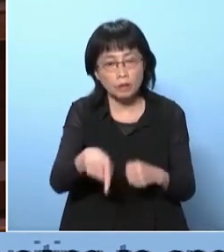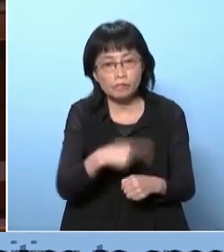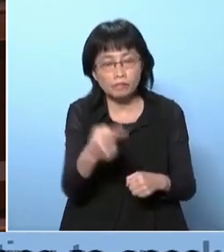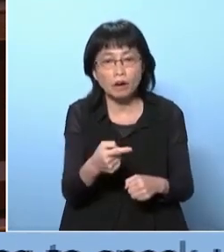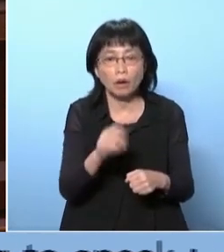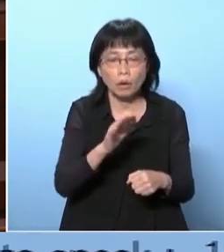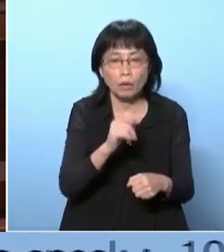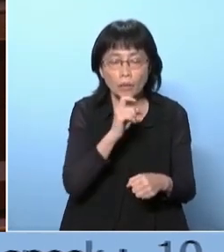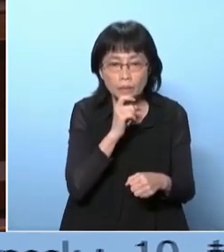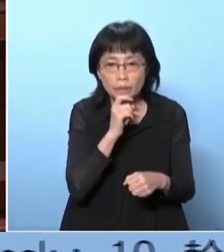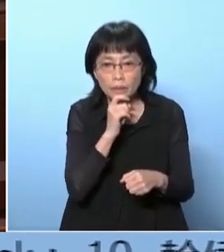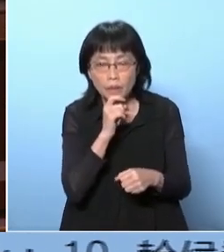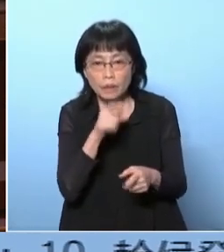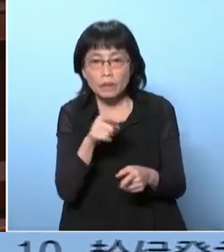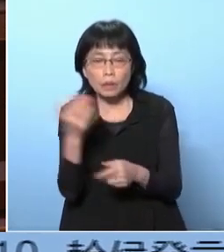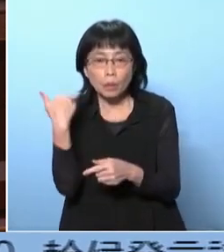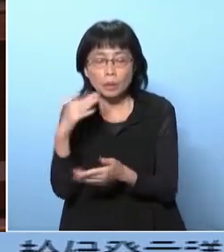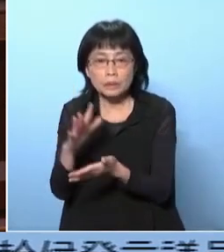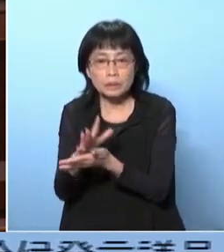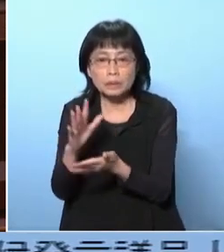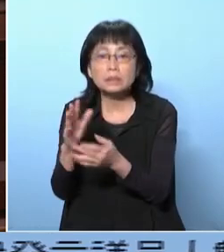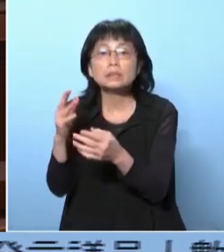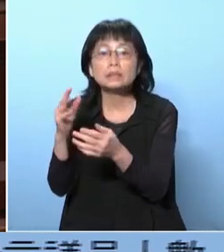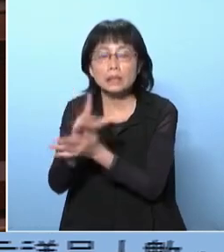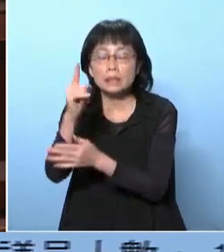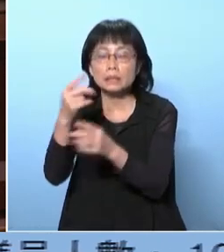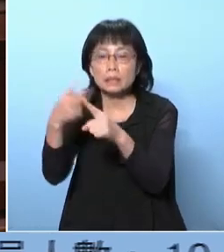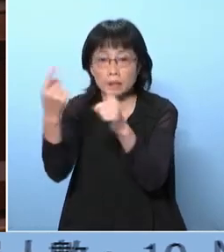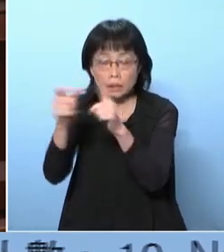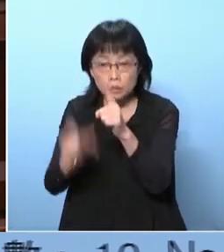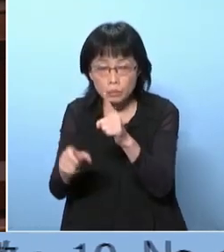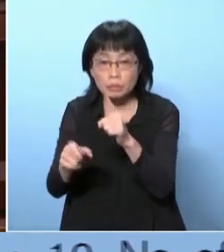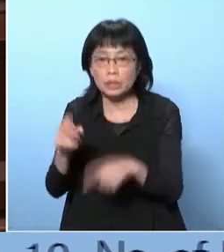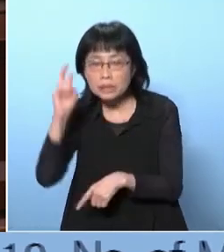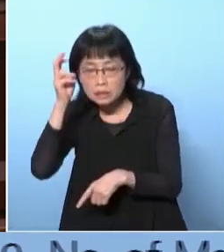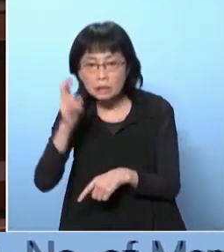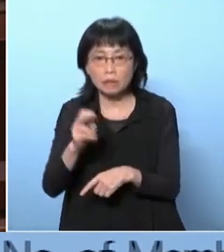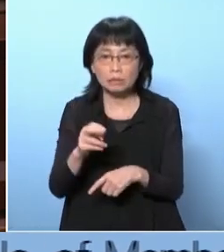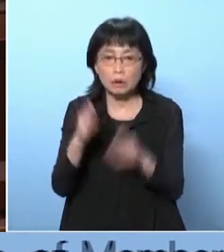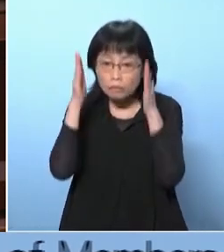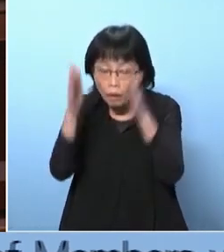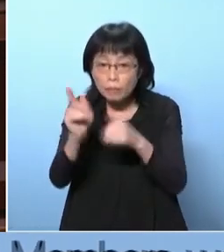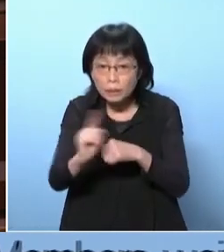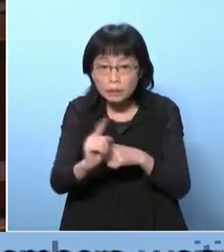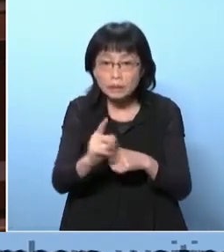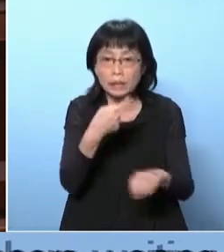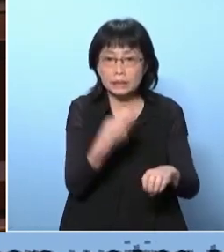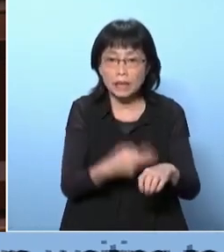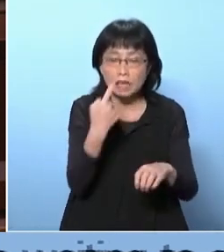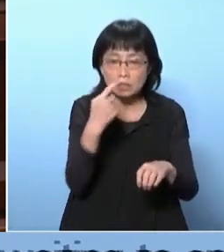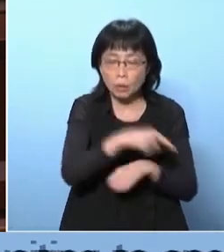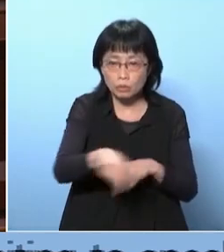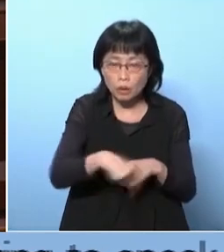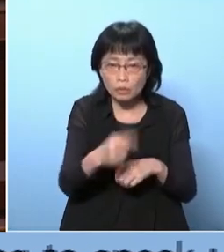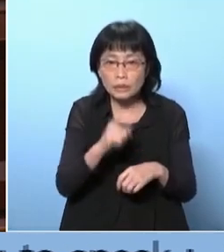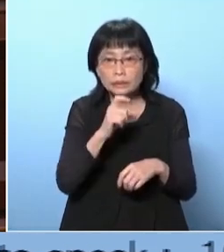發展局去年11月開始展開研究，方向是善用前石礦場本身優美的環